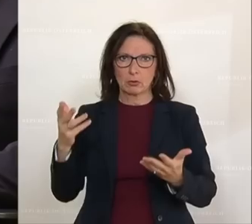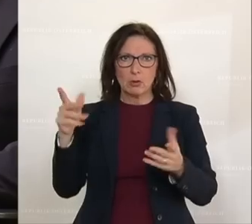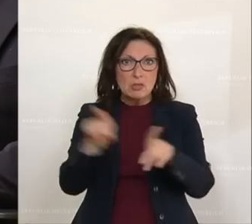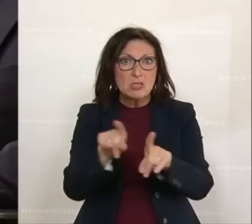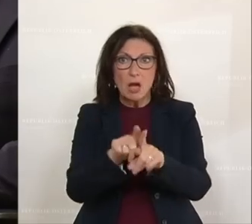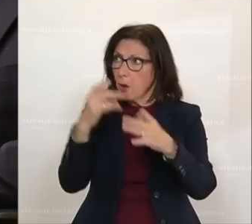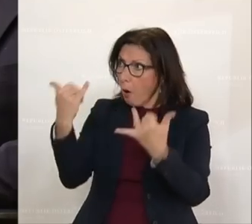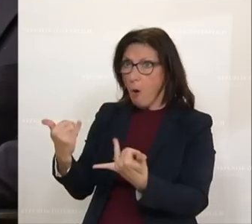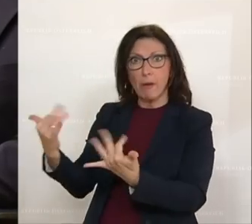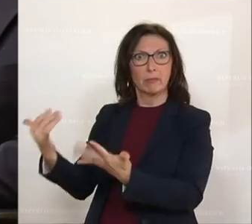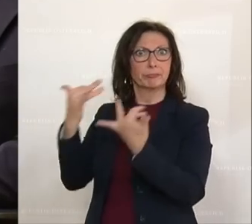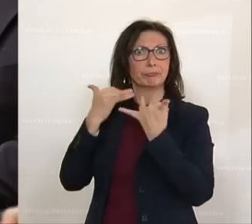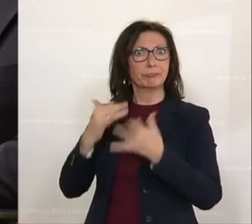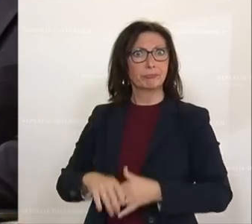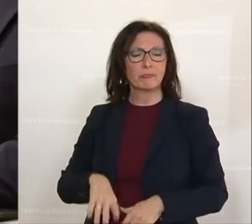Hr...